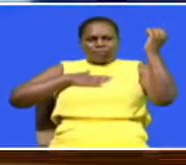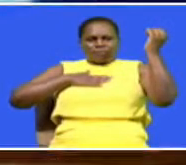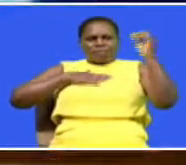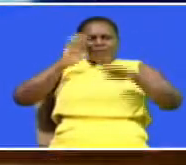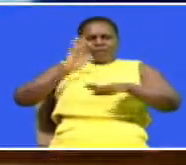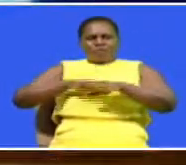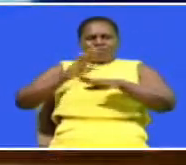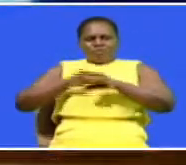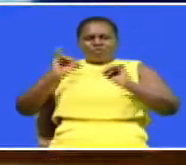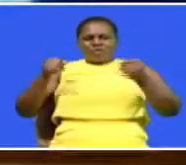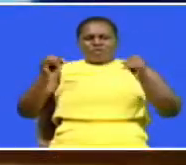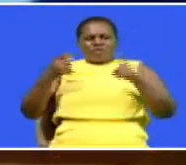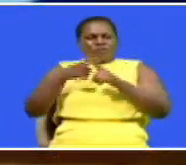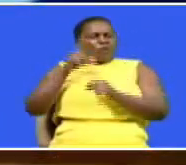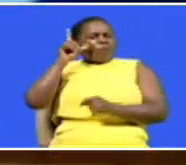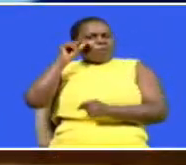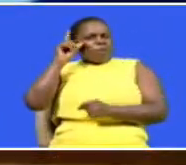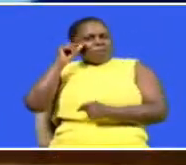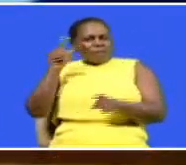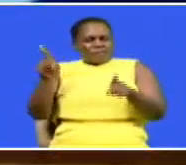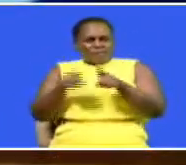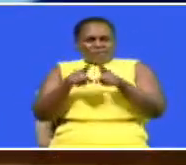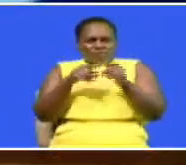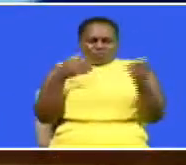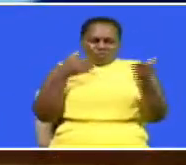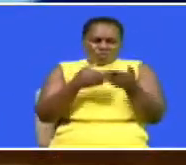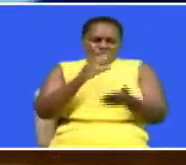Some good news coming in from the coast even as we head